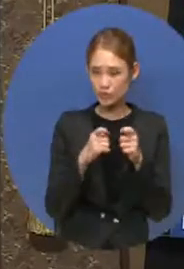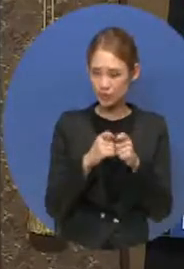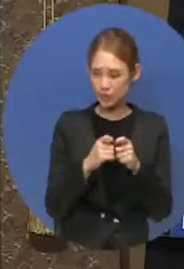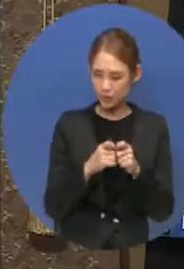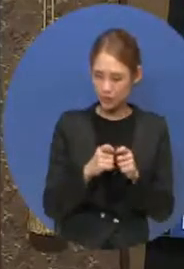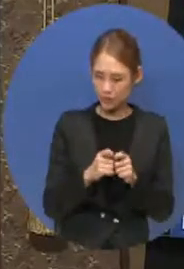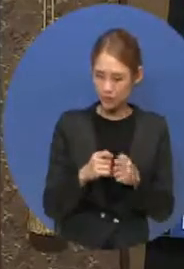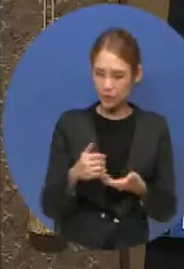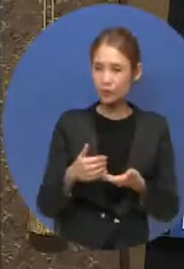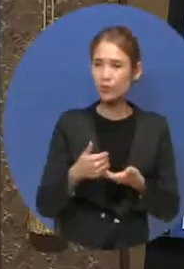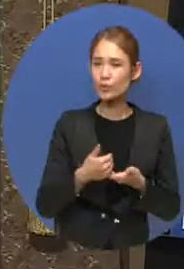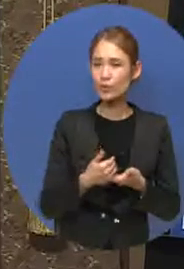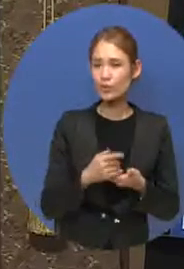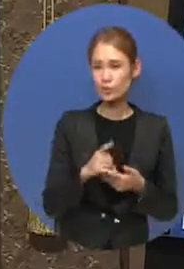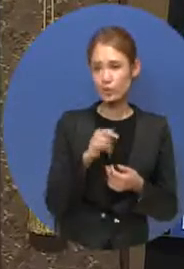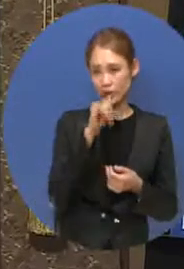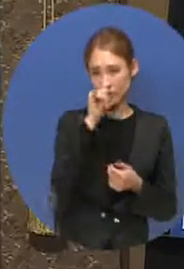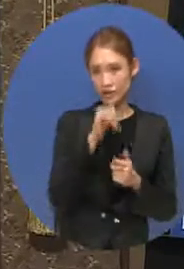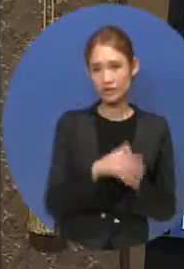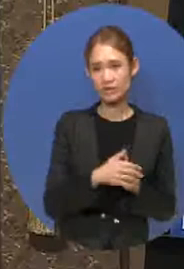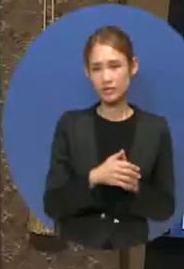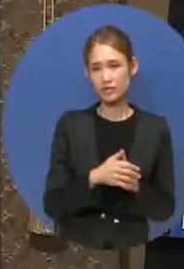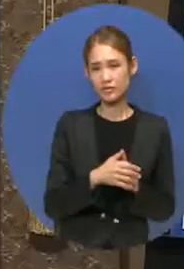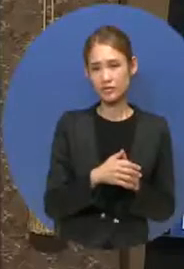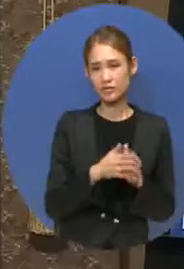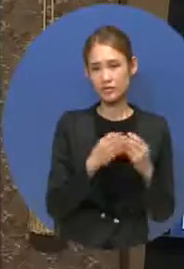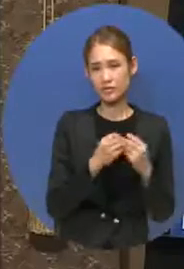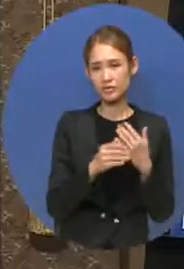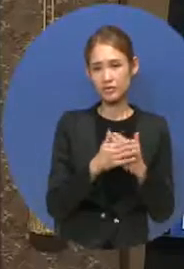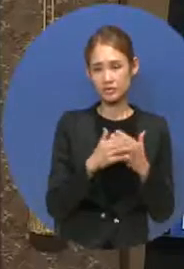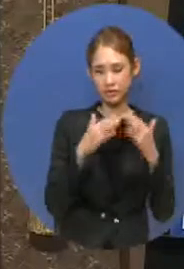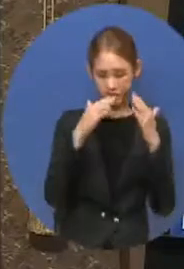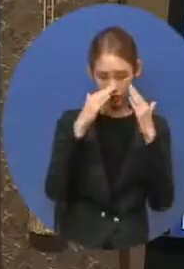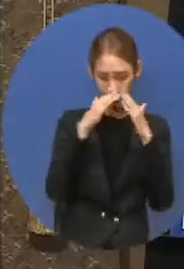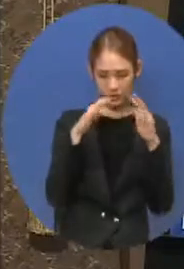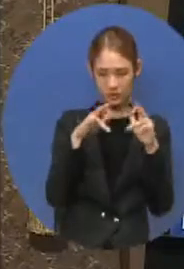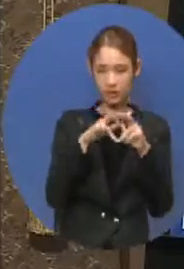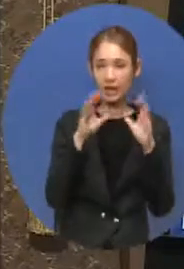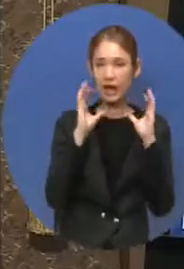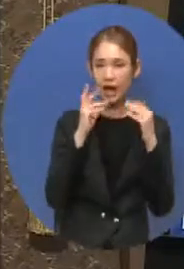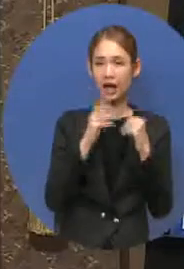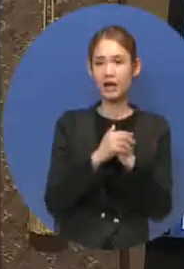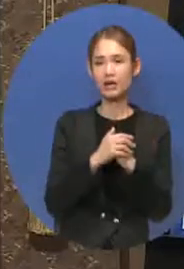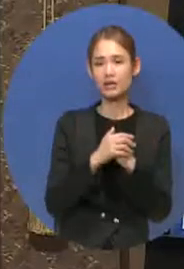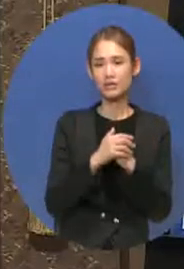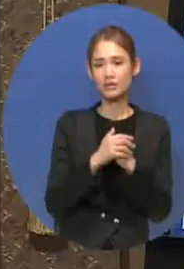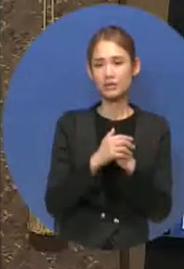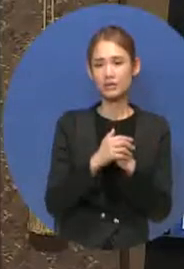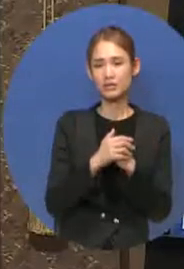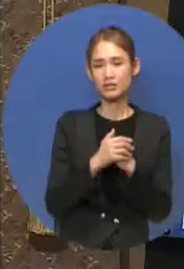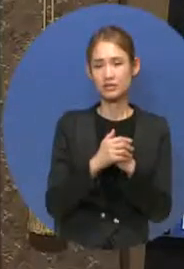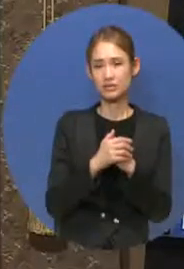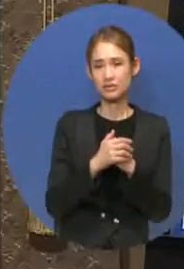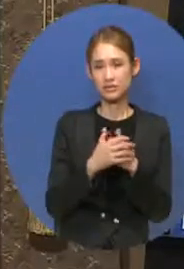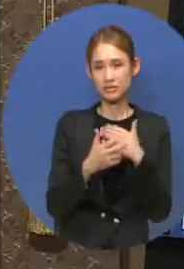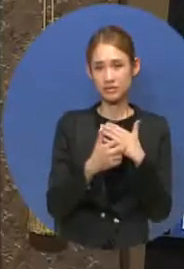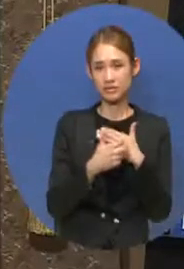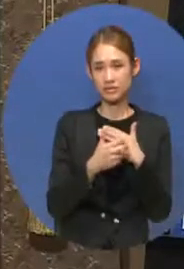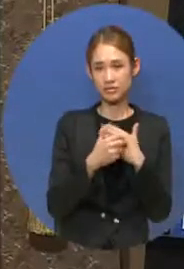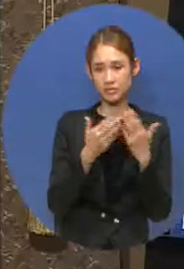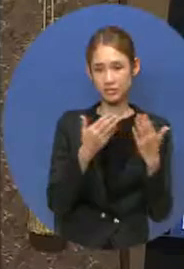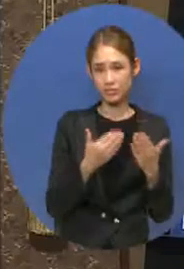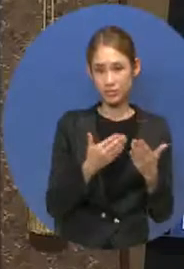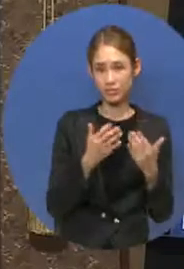독특하면서도 섬세한 어떤 욕구가 있으신 분들이시잖아요. 예를 들면 장애 아이가 그러니까 그 집에서 장애